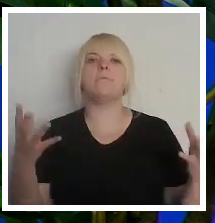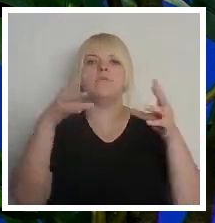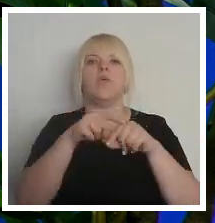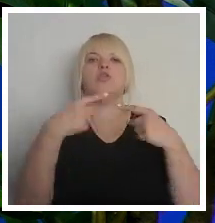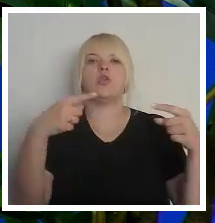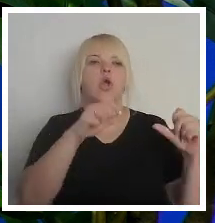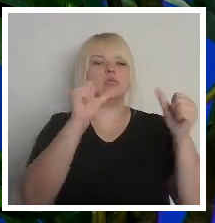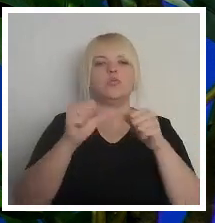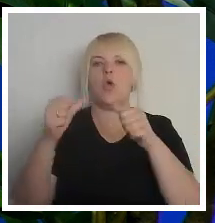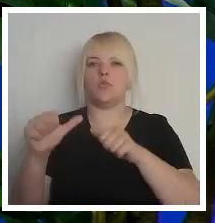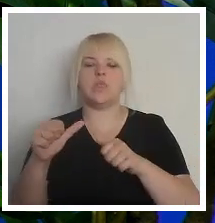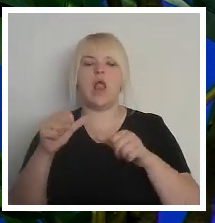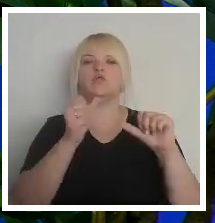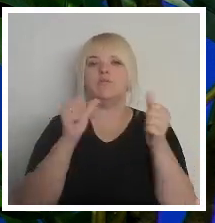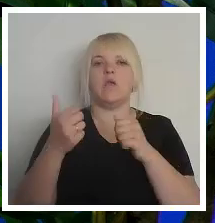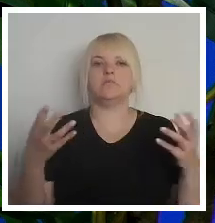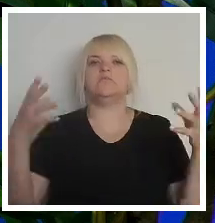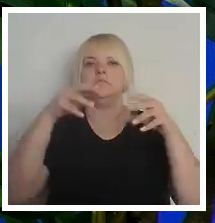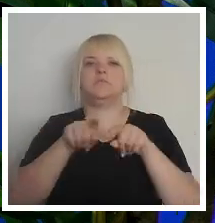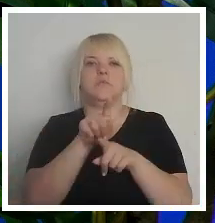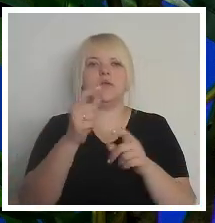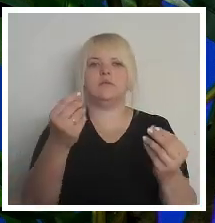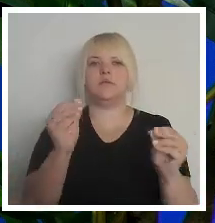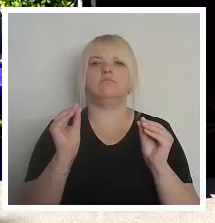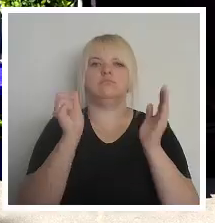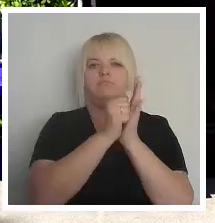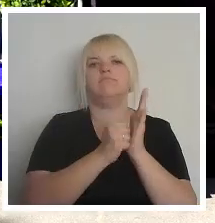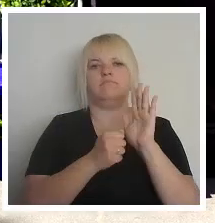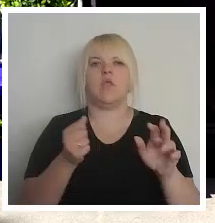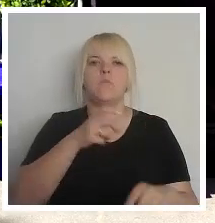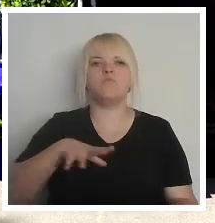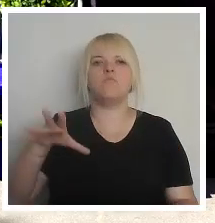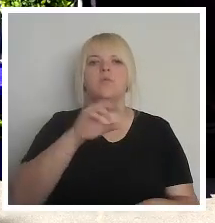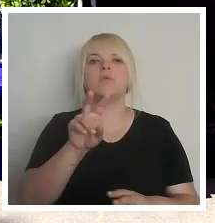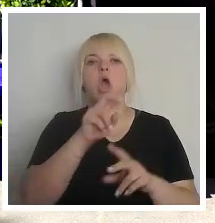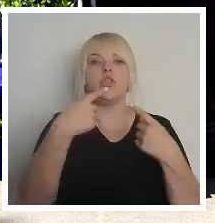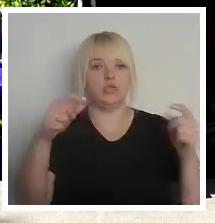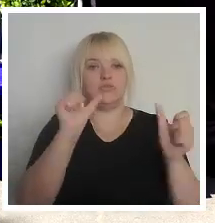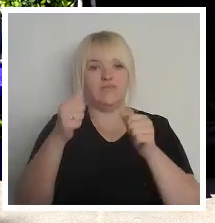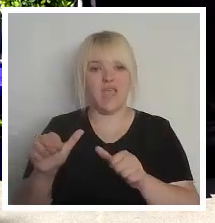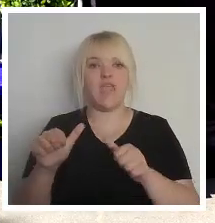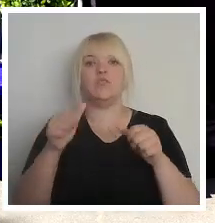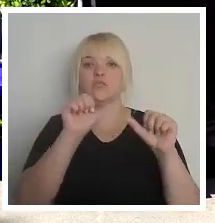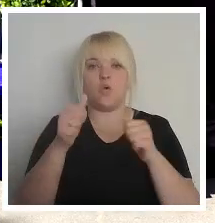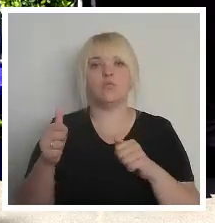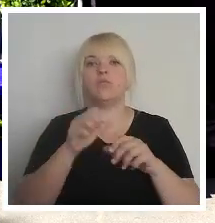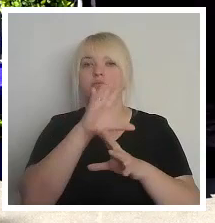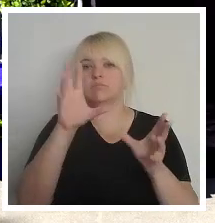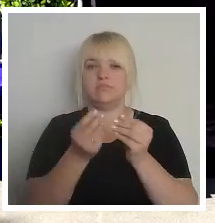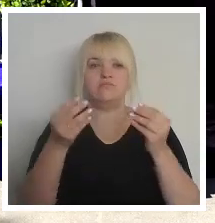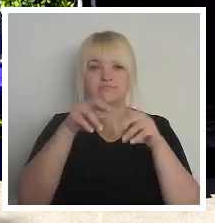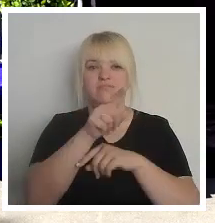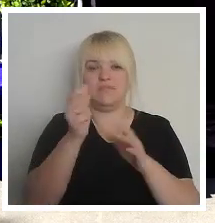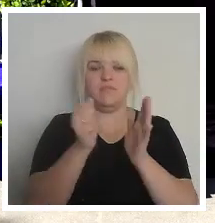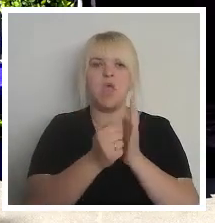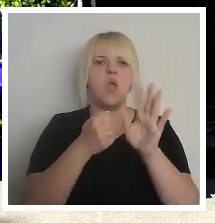modeļu veidus, kurus implementēt arī pie mums. Kā apvienot dažādus modeļus un veidus, ka jūs kā reģionāls mēdījis arī